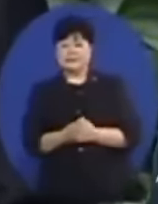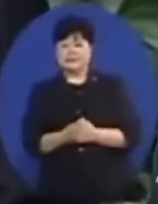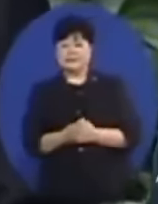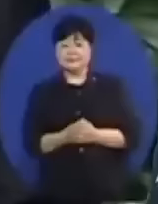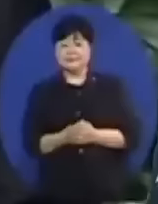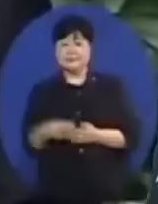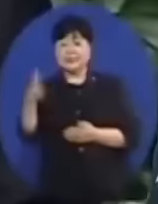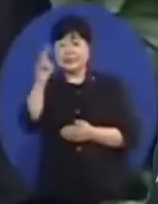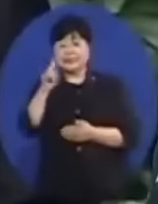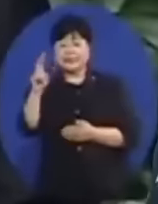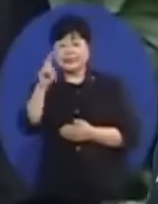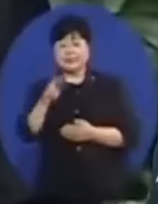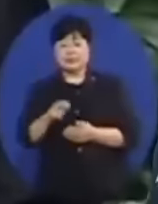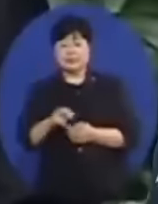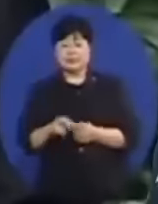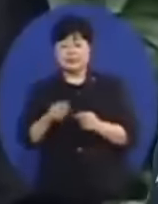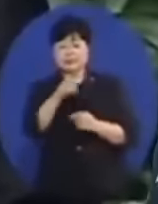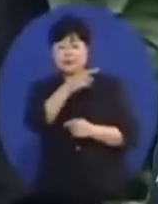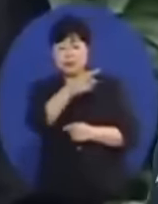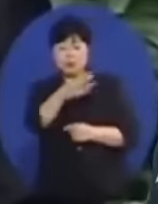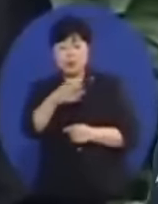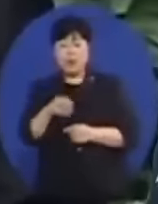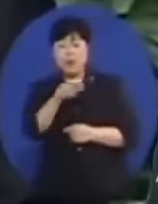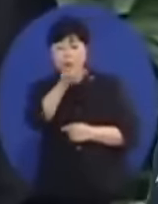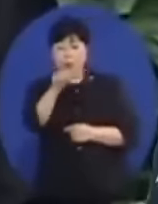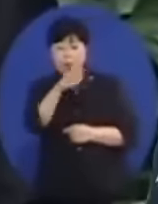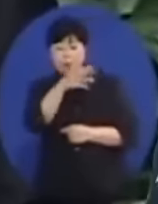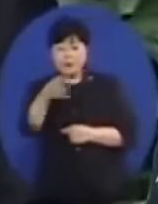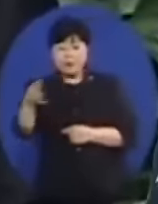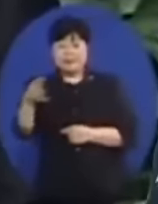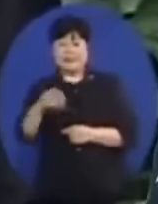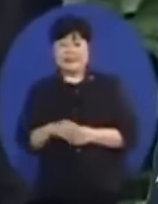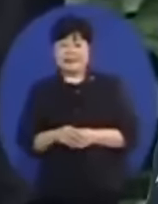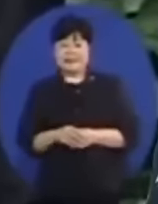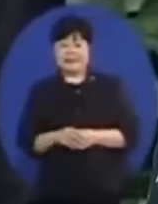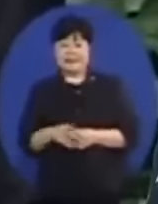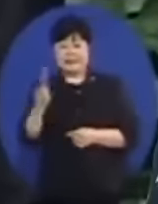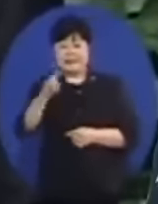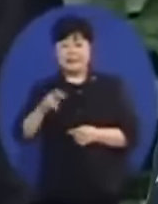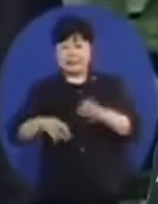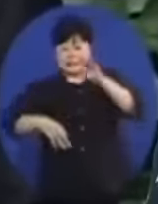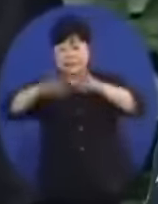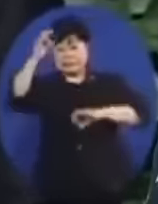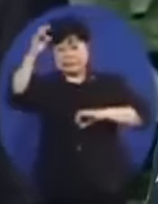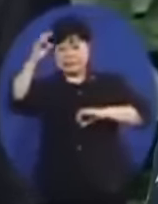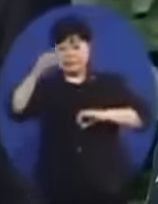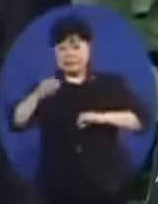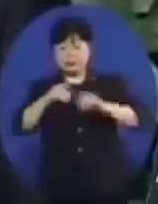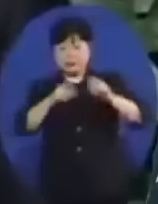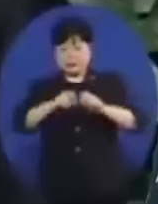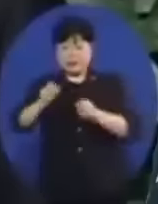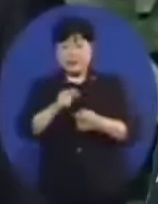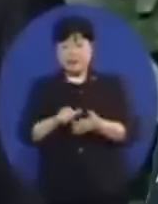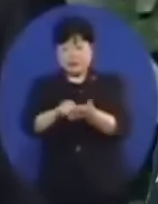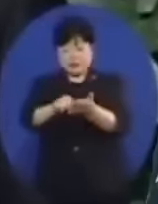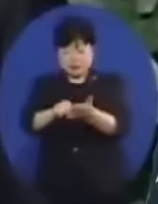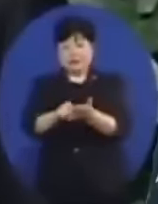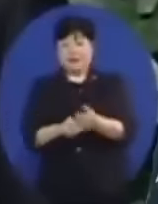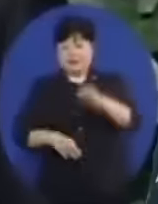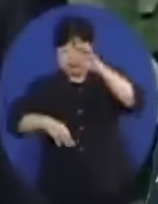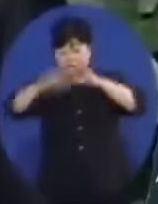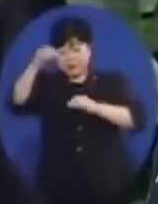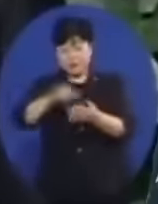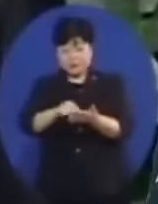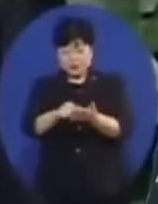작곡가는 우선지에 음악을 작곡하다가 틀리면 그 종이 전체를 찢어버리지 않고 지우개로 치어서